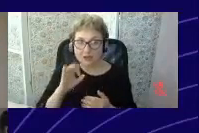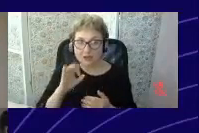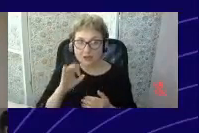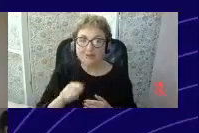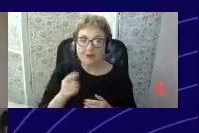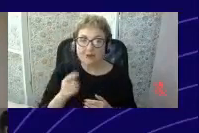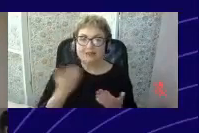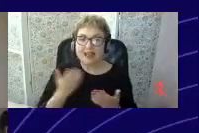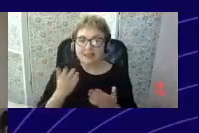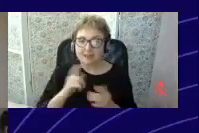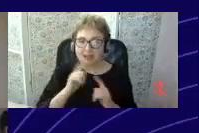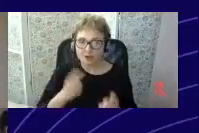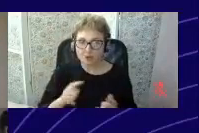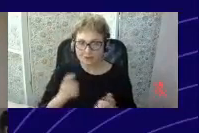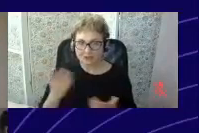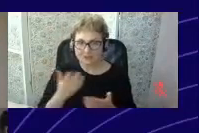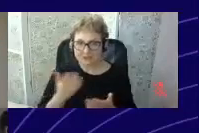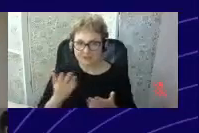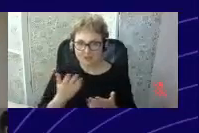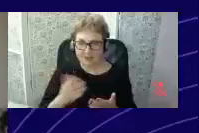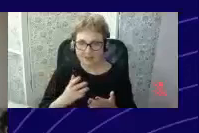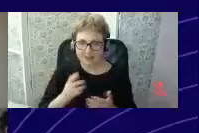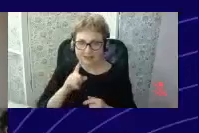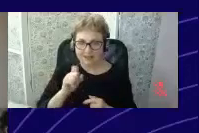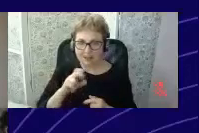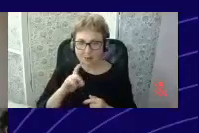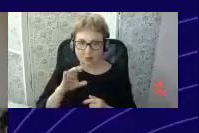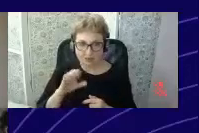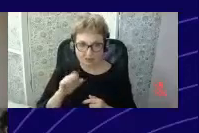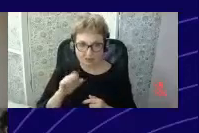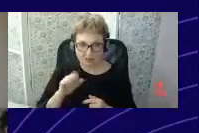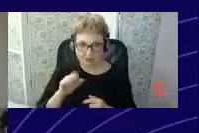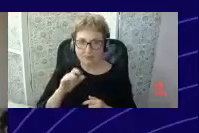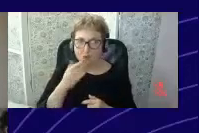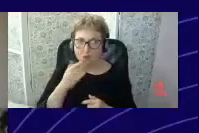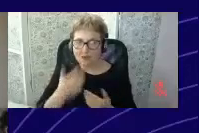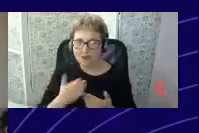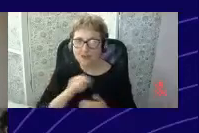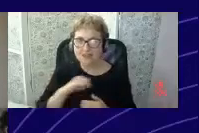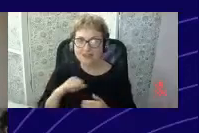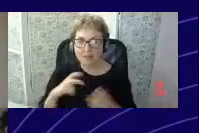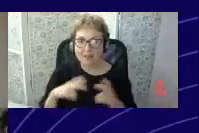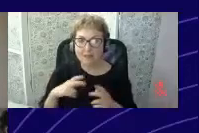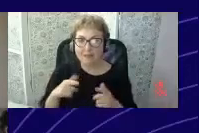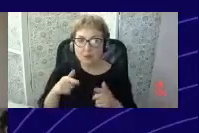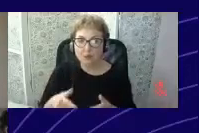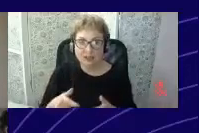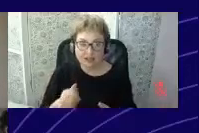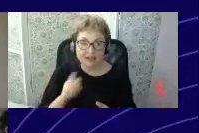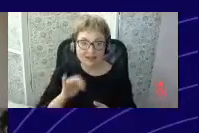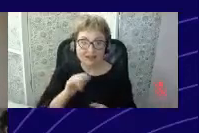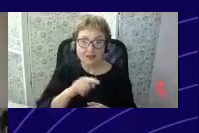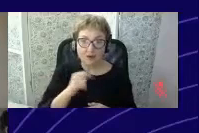того, с какими особенностями, с какими запросами обращаются сами абитуриенты, и, конечно